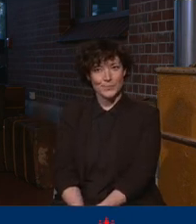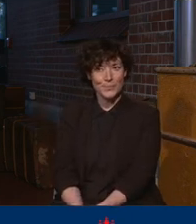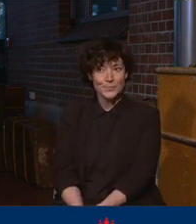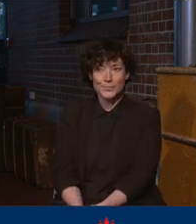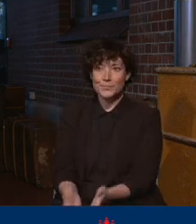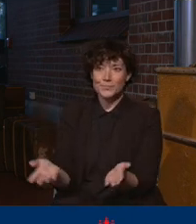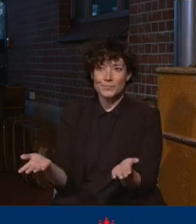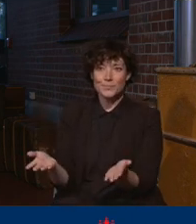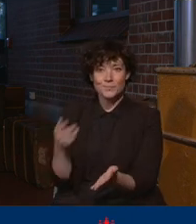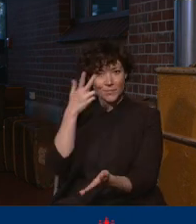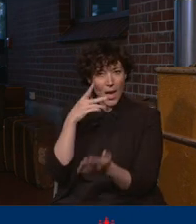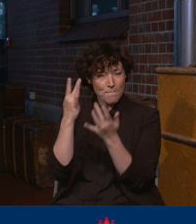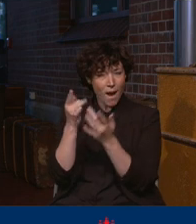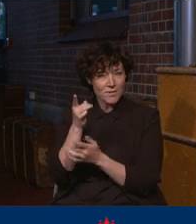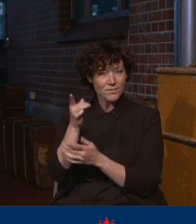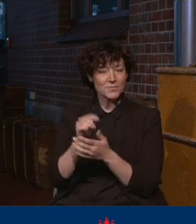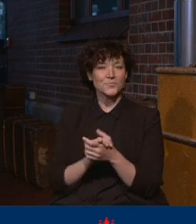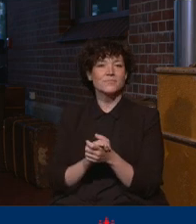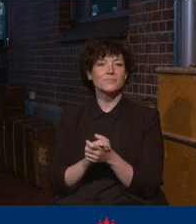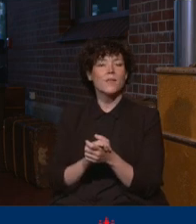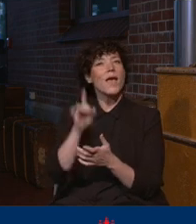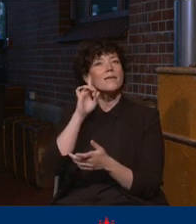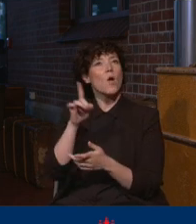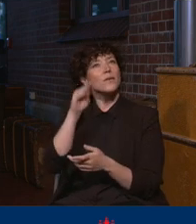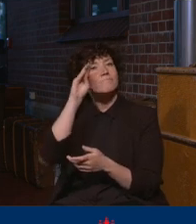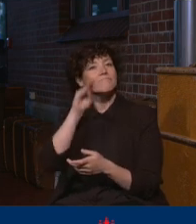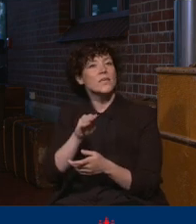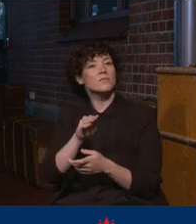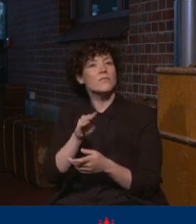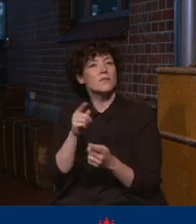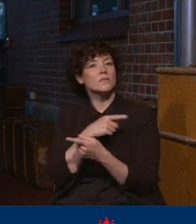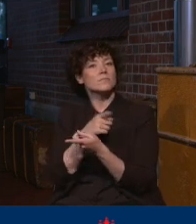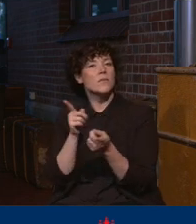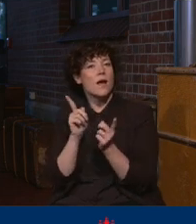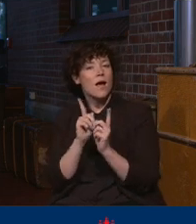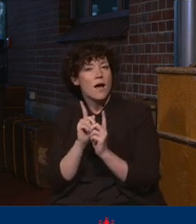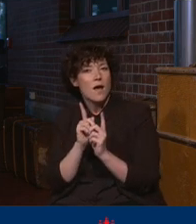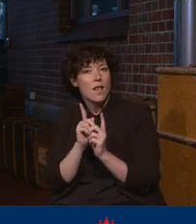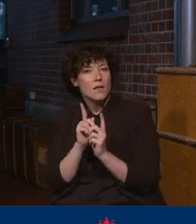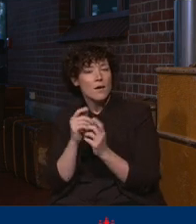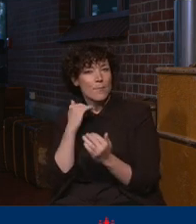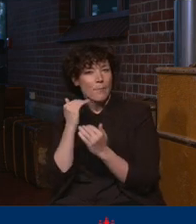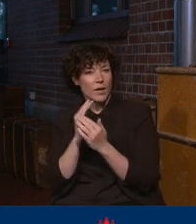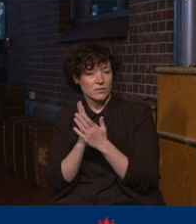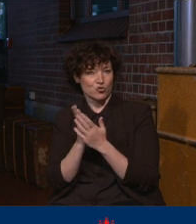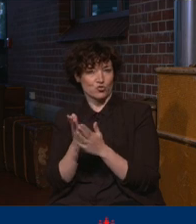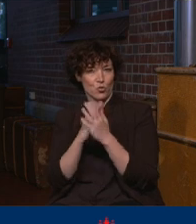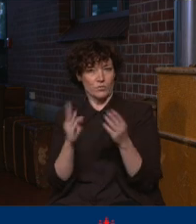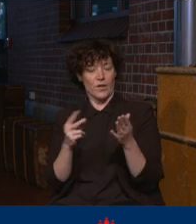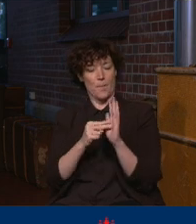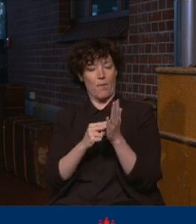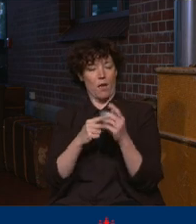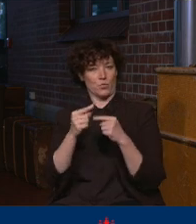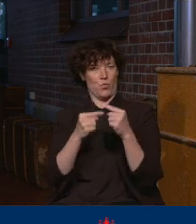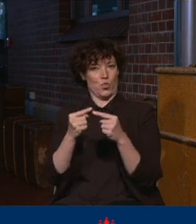martha klappt die hinweise die sind jetzt an alle gerichtet in dem fonds liegenden weiteren planungsprozess verlauf